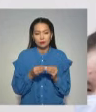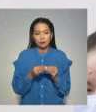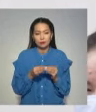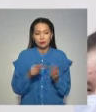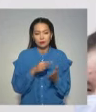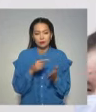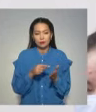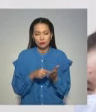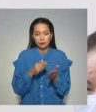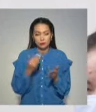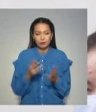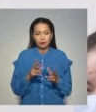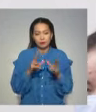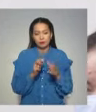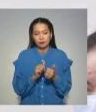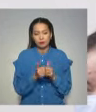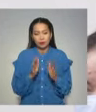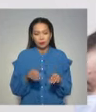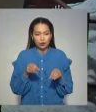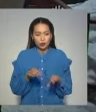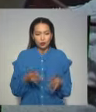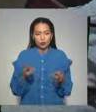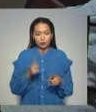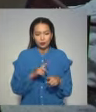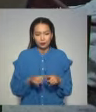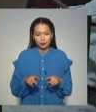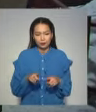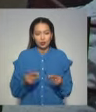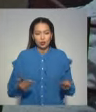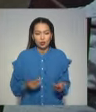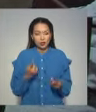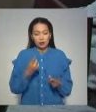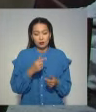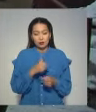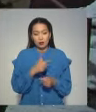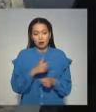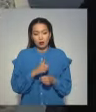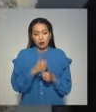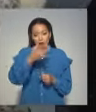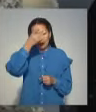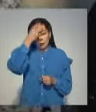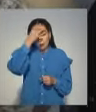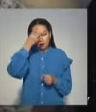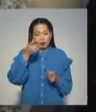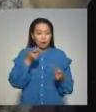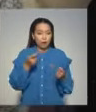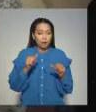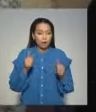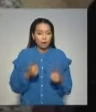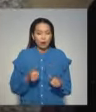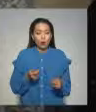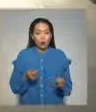вопрос по замене лифтов будет оперативно решаться еще сильнее. Еще одна головная боль для жильцов – форма управления домом.